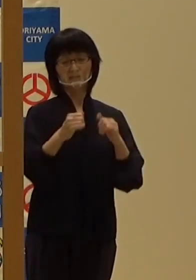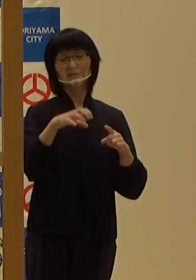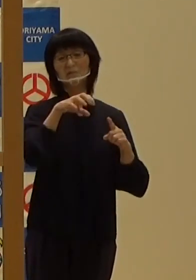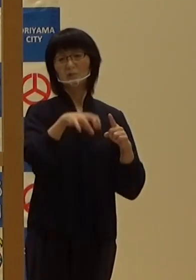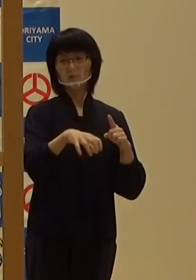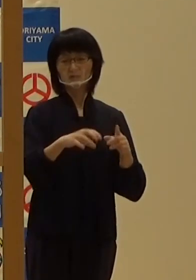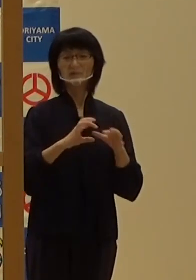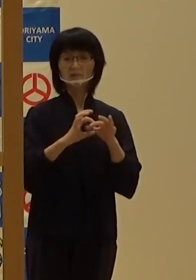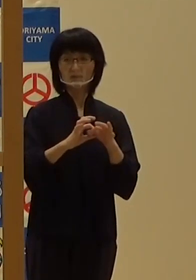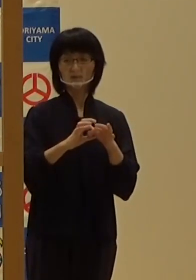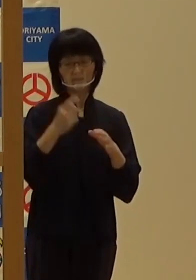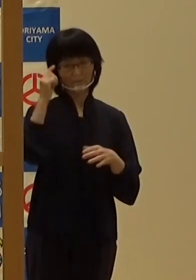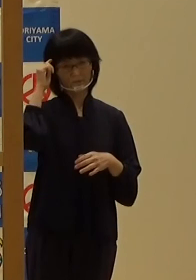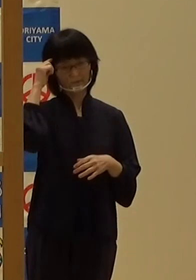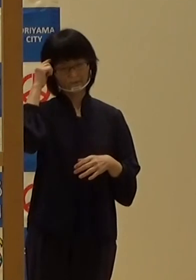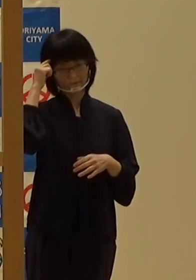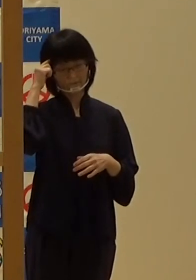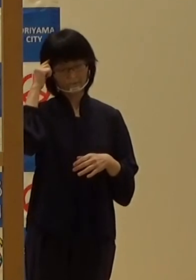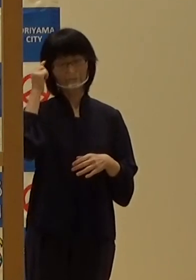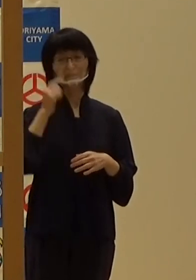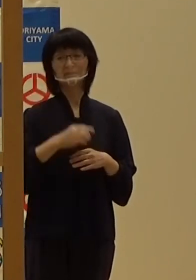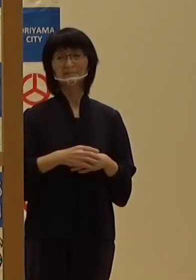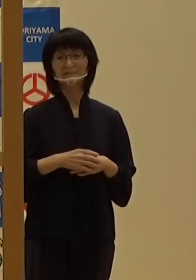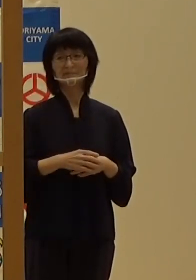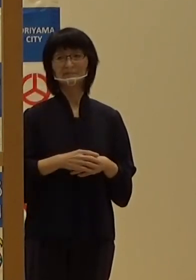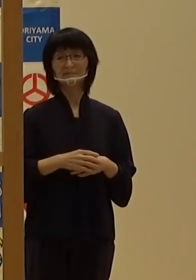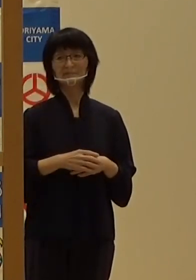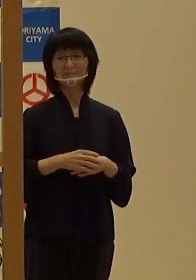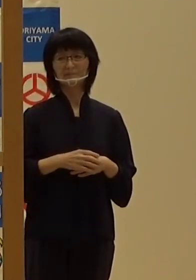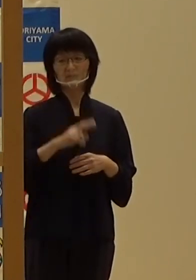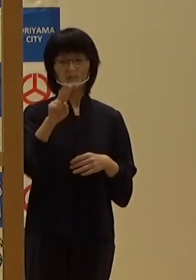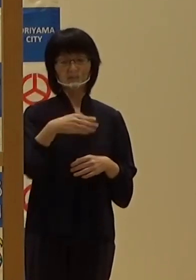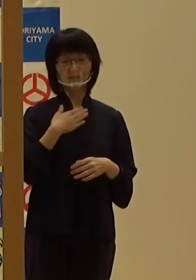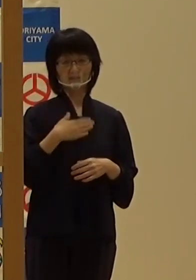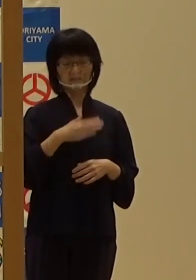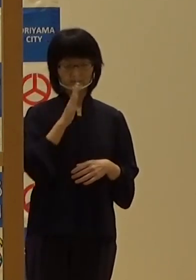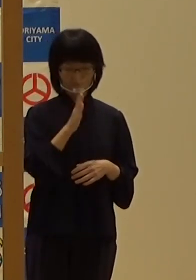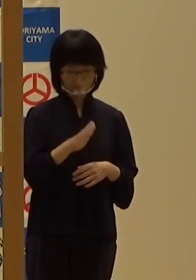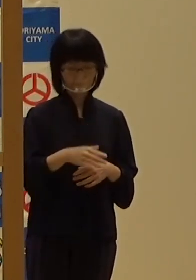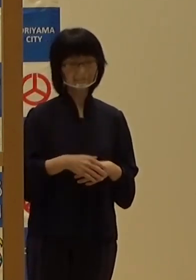ても考えていくというとご理解と思います。